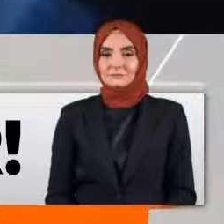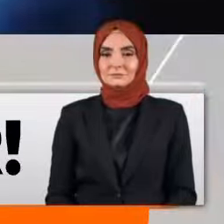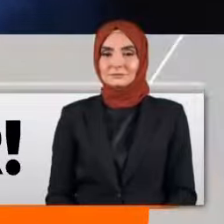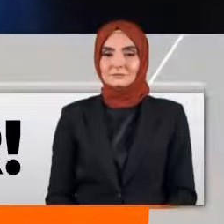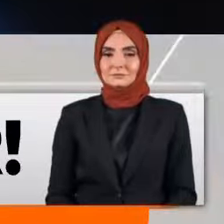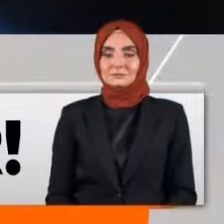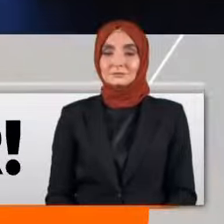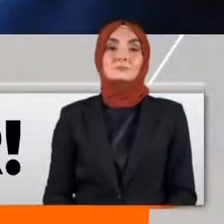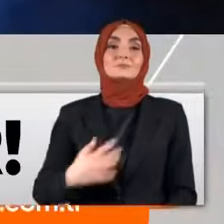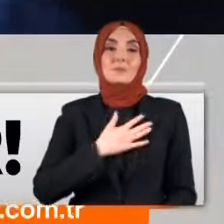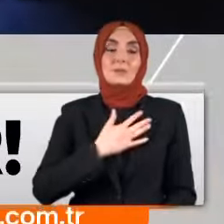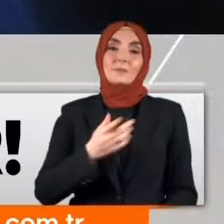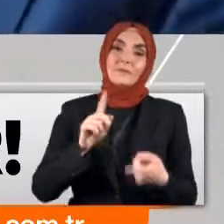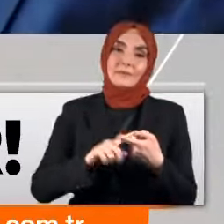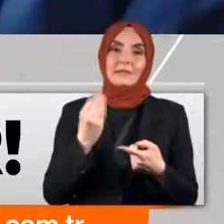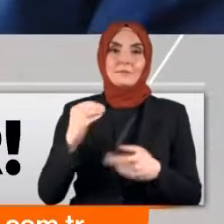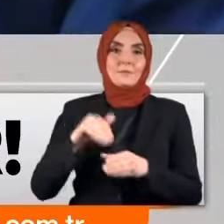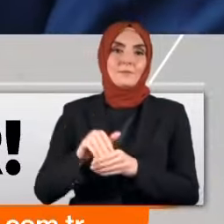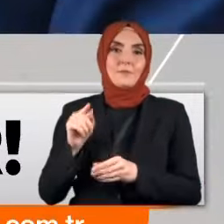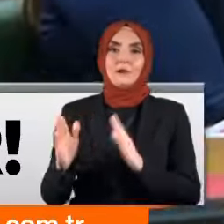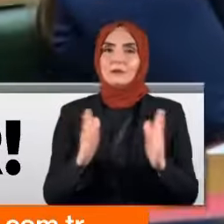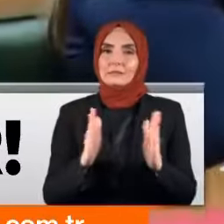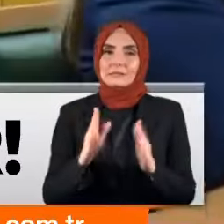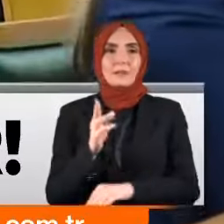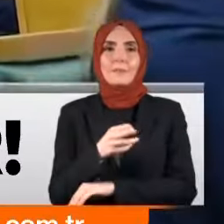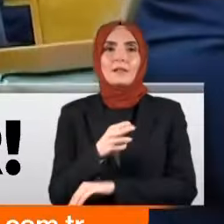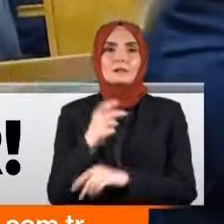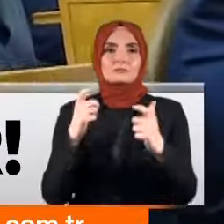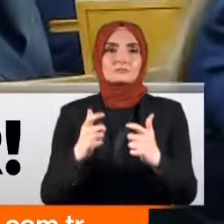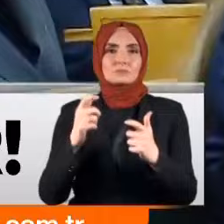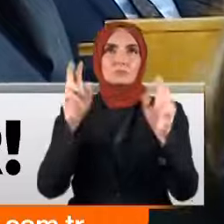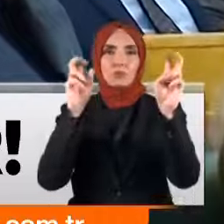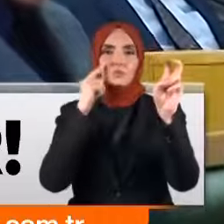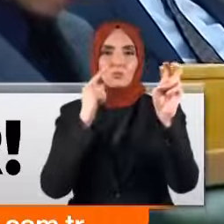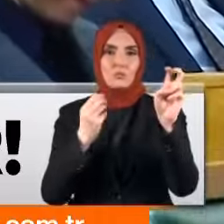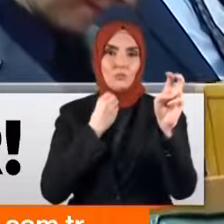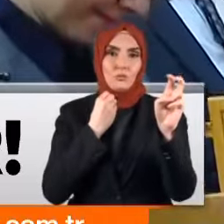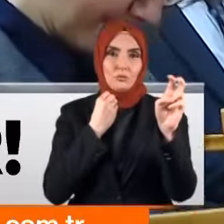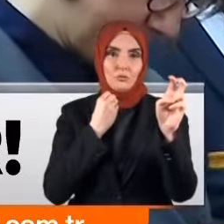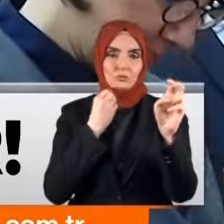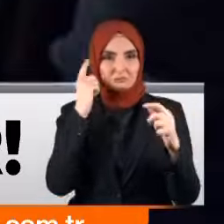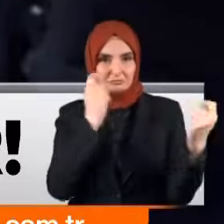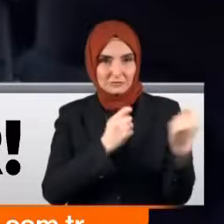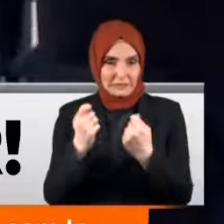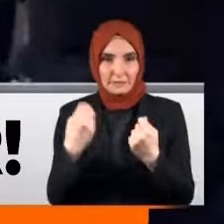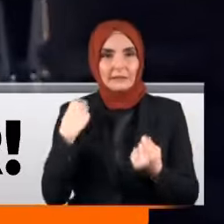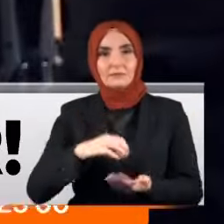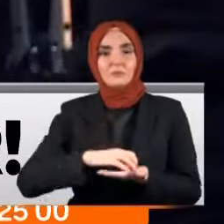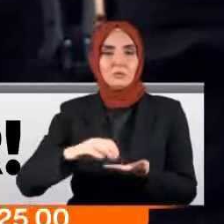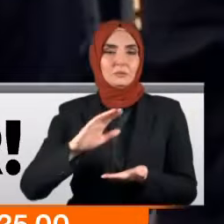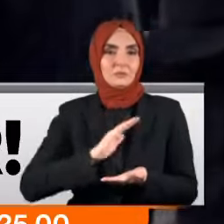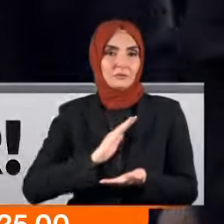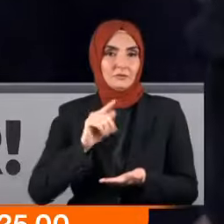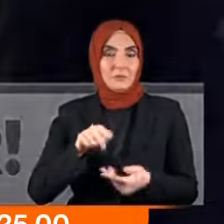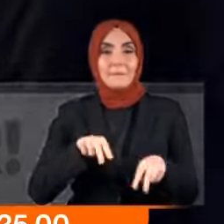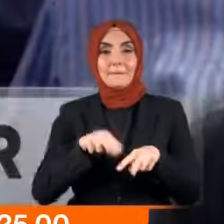dediler. CHP ve İyi Parti arasında Balıkesir üzerinden başlayan borç tartışmasında yeni perde açıldı. Meral Akşener'den